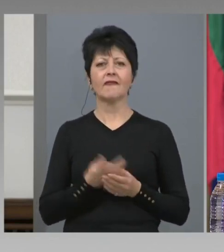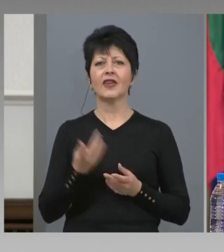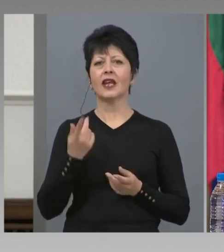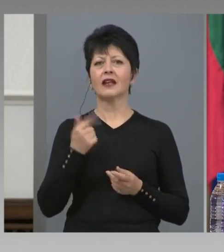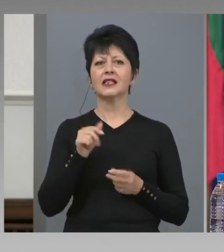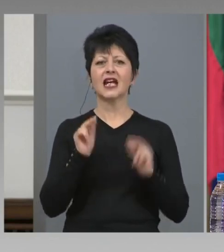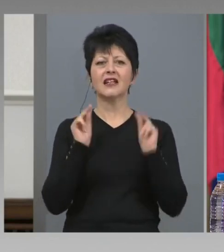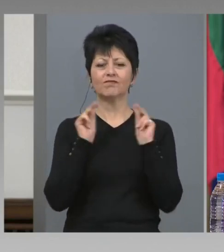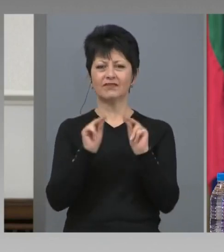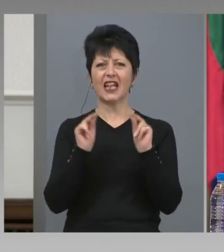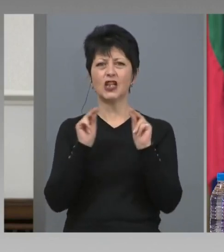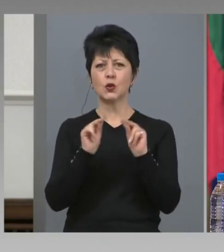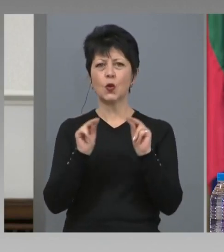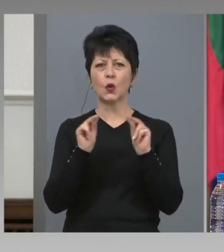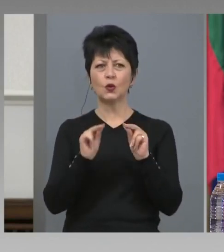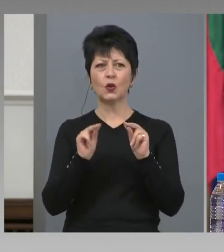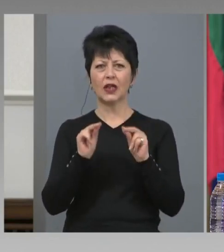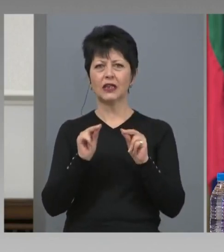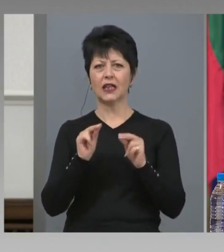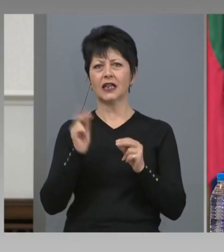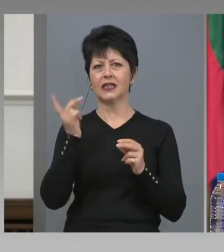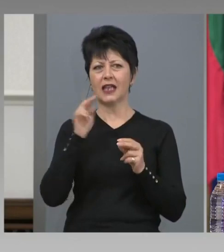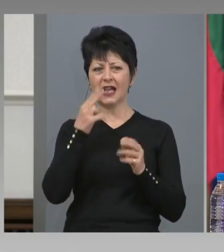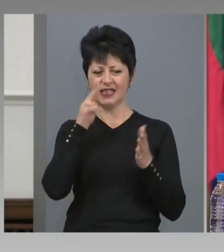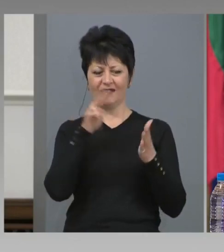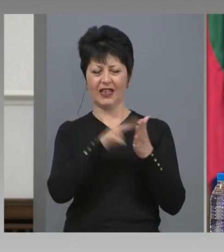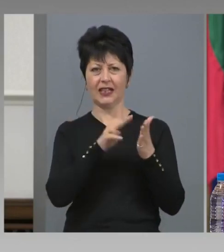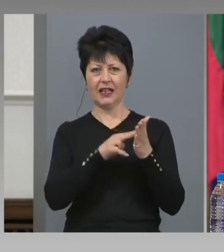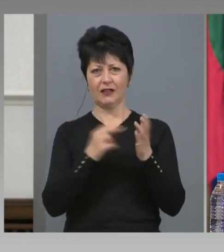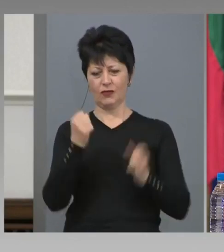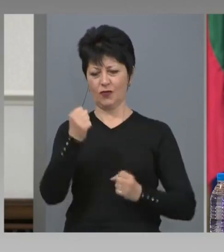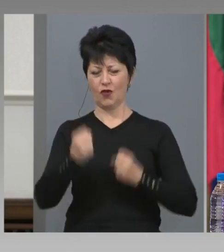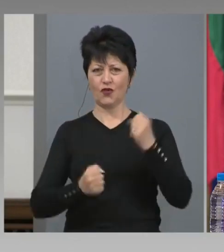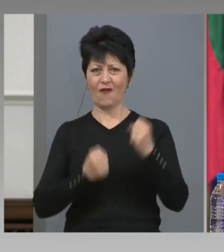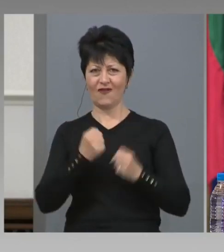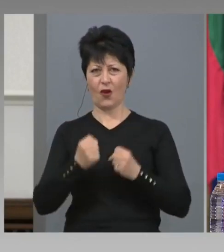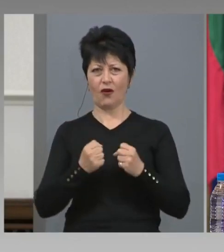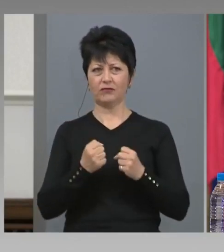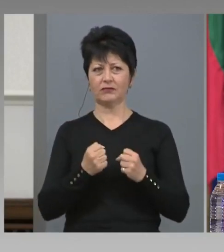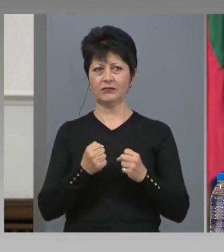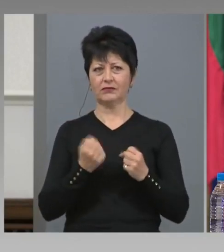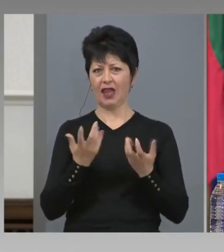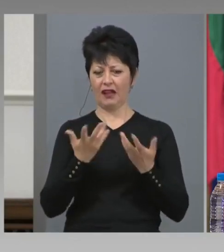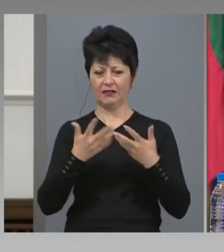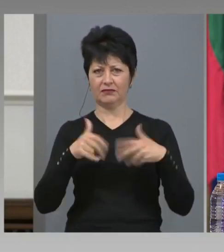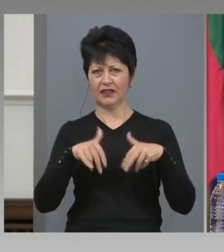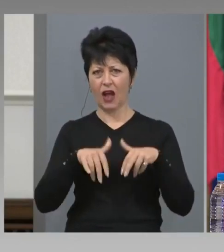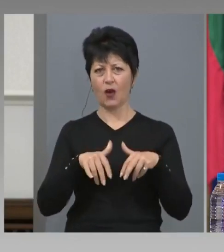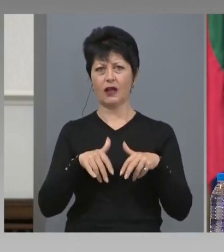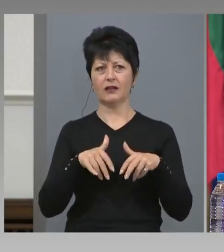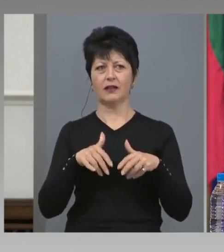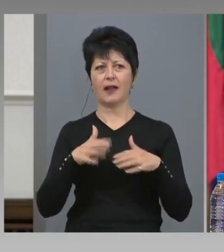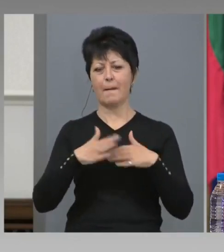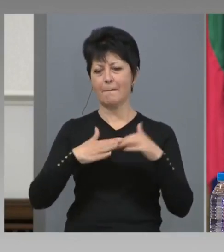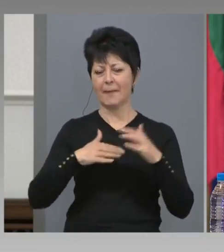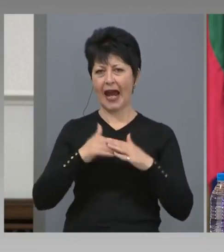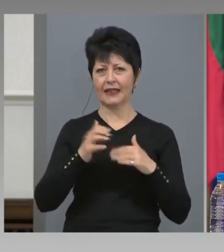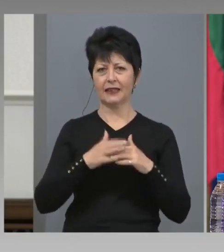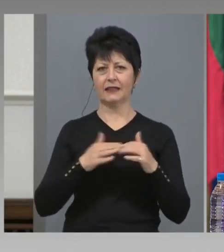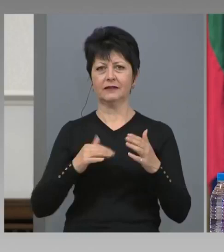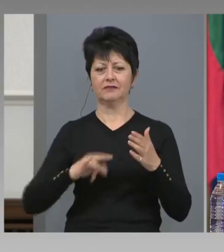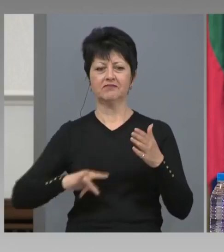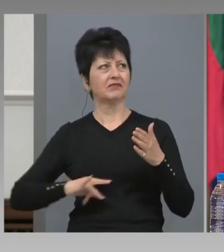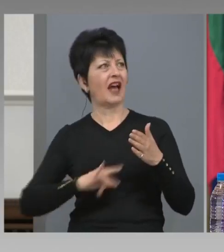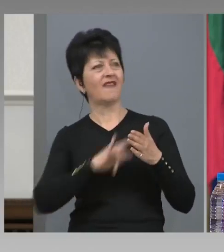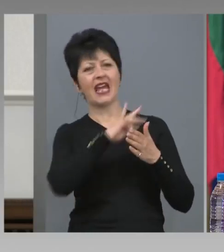инструкторите за издаване на свидетелство за правоуправление. Теория, практика, авиация,